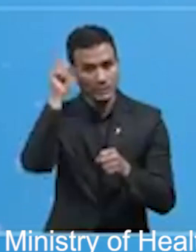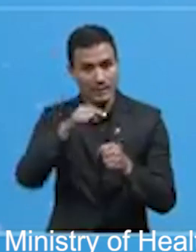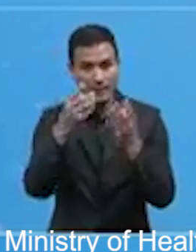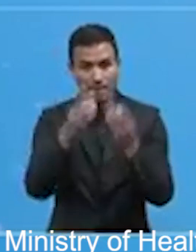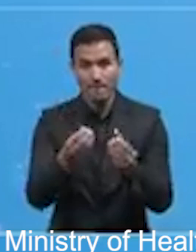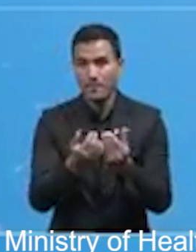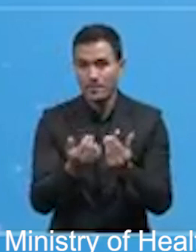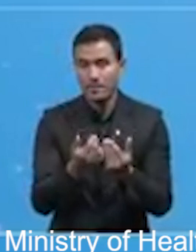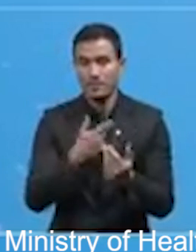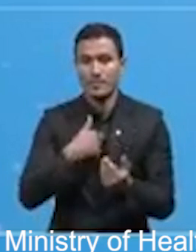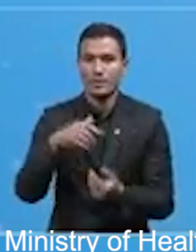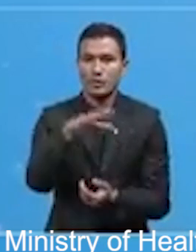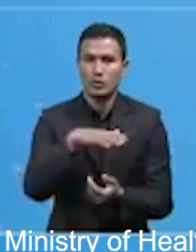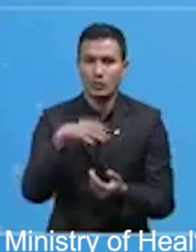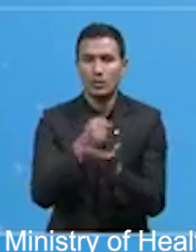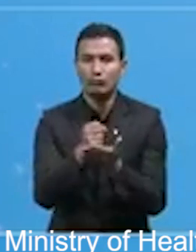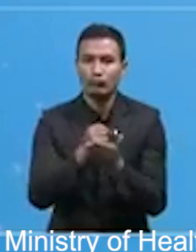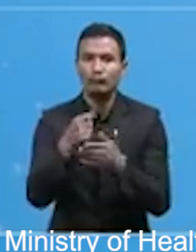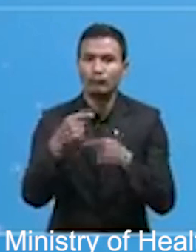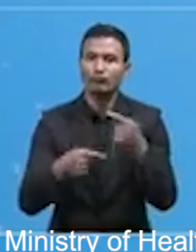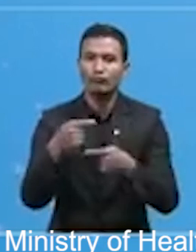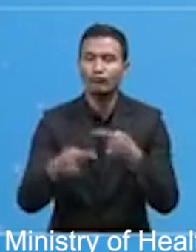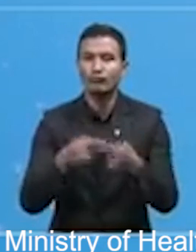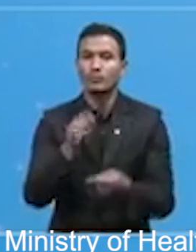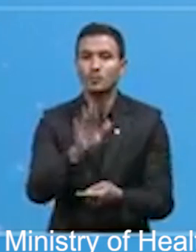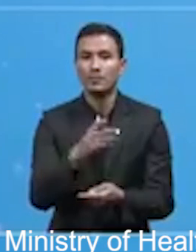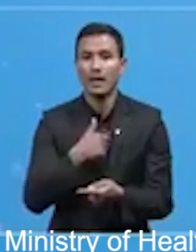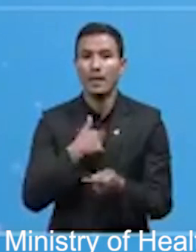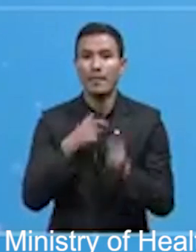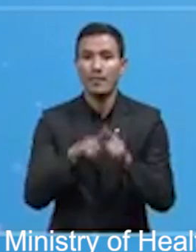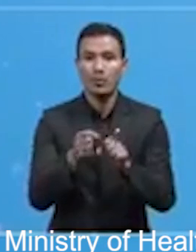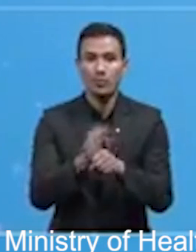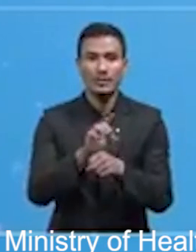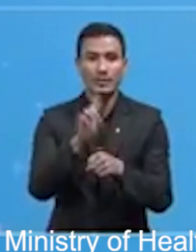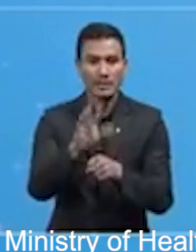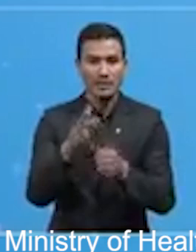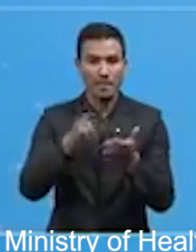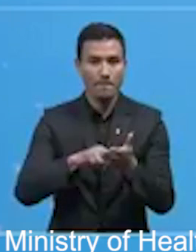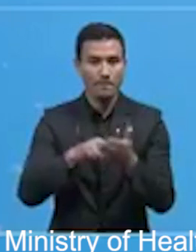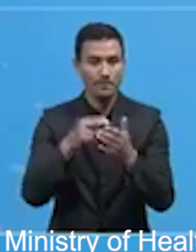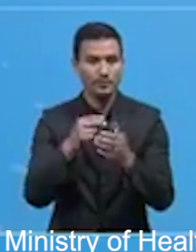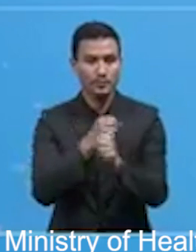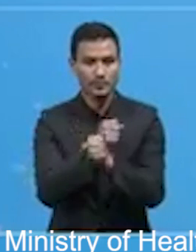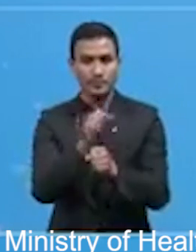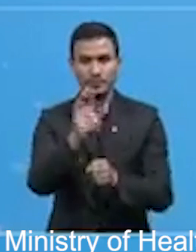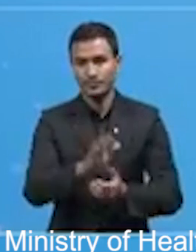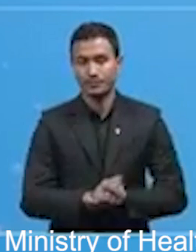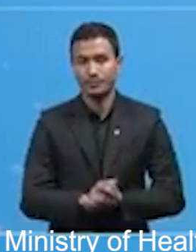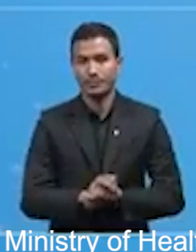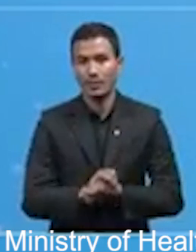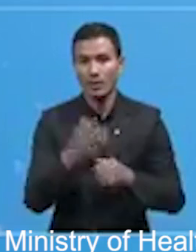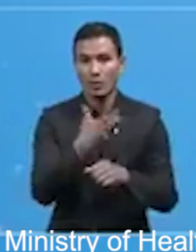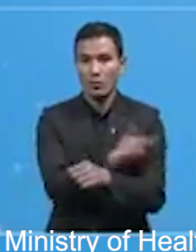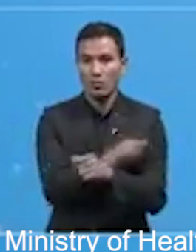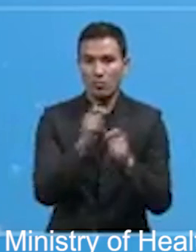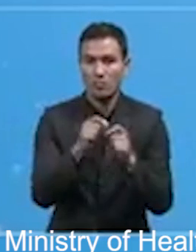कम गर्न हामी सबैका प्रयासहरू जारी छन्। हामी माज COVID-19 को उच्च जोखिम कायम नै छ। खोप